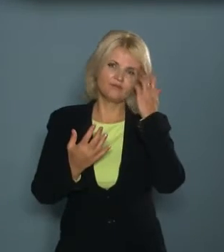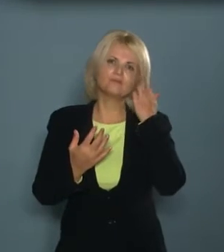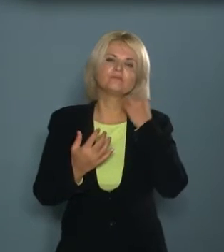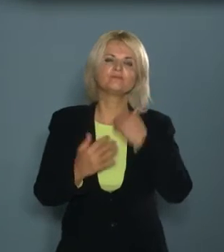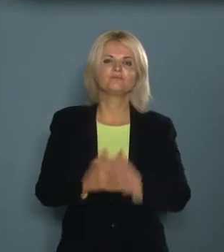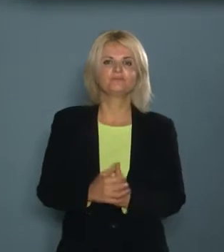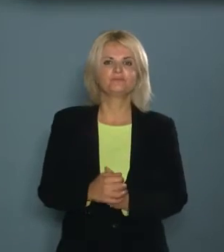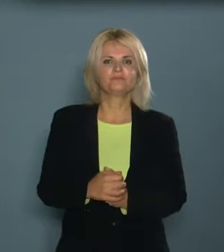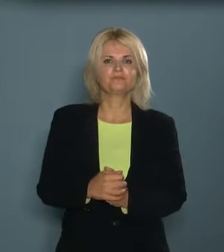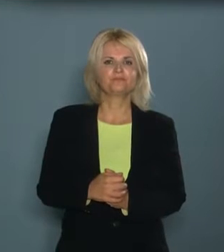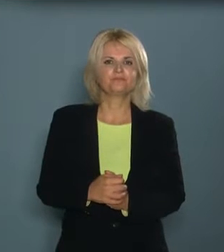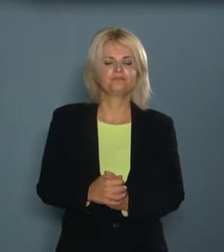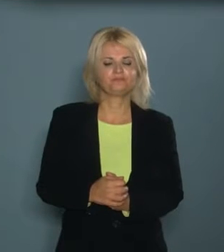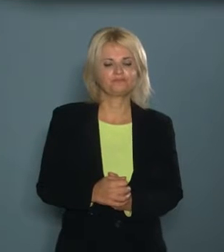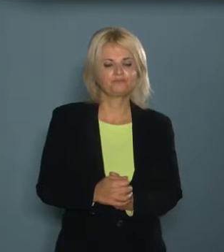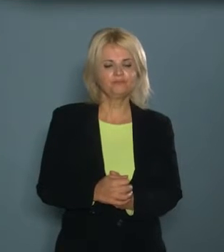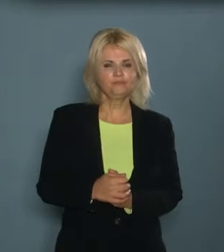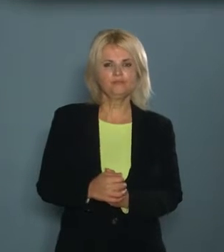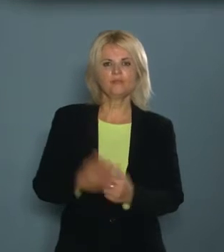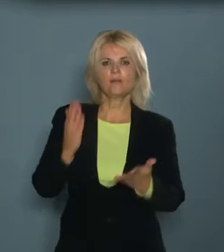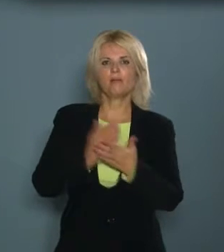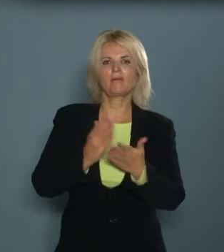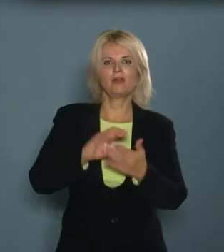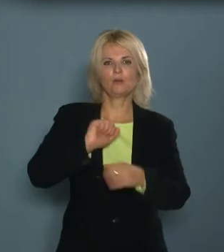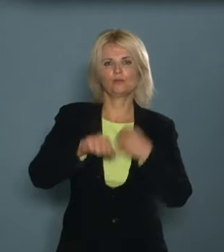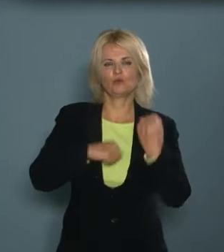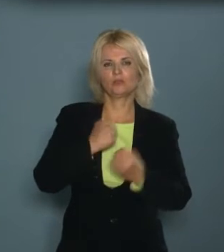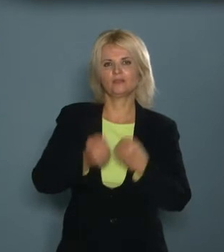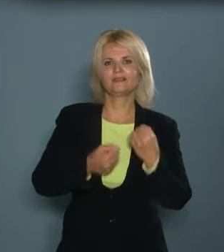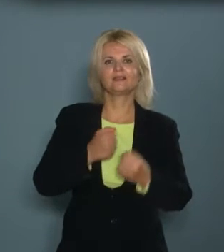Tehát egy akkor rentábilis egy gyermekorvosi praxisnak a